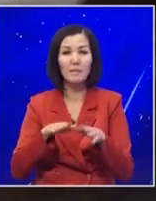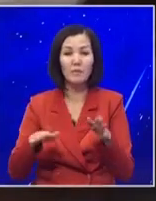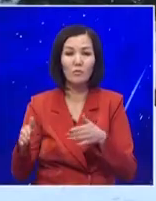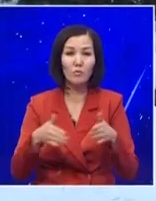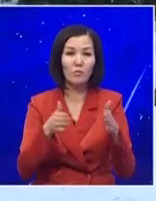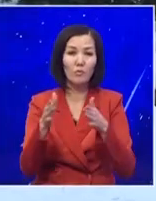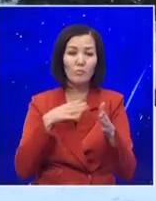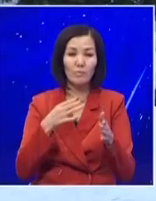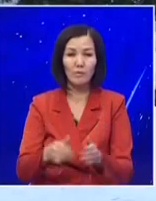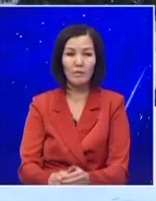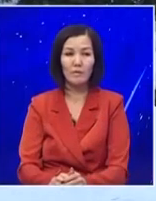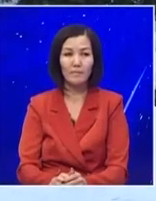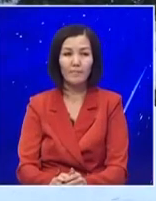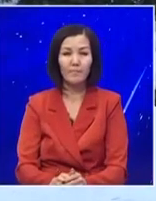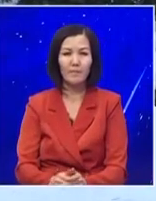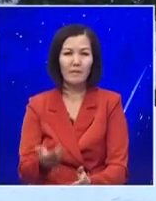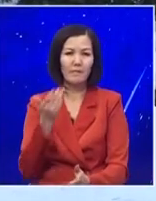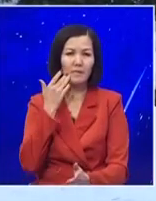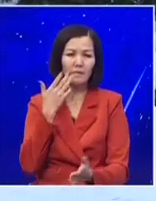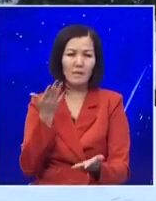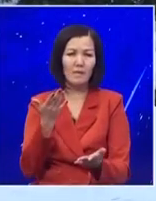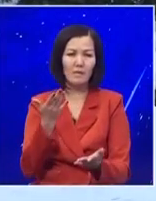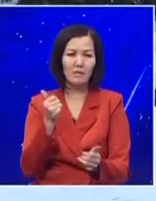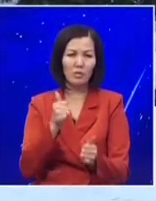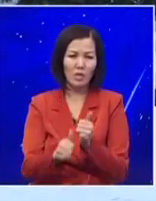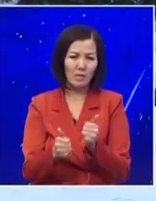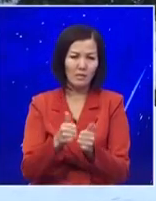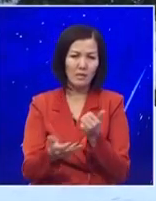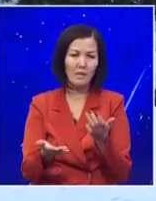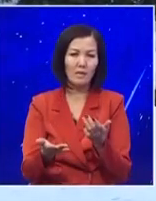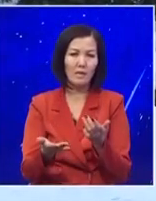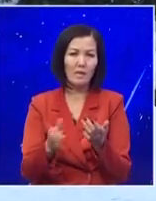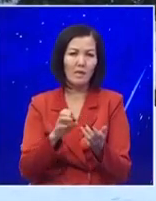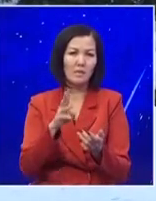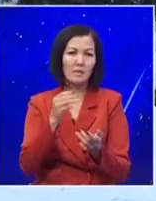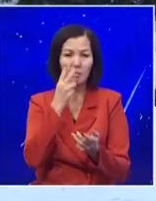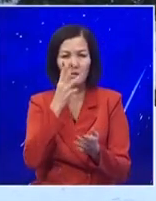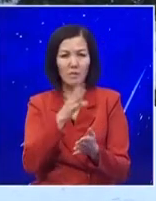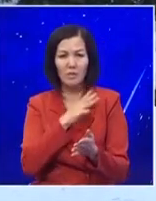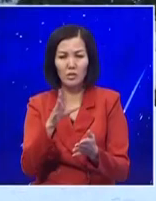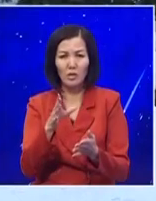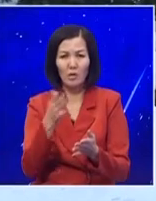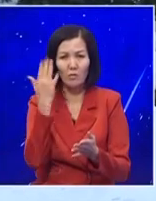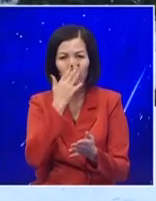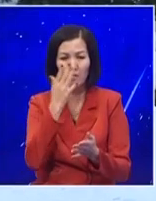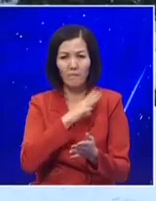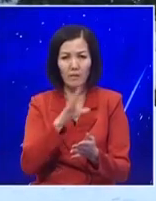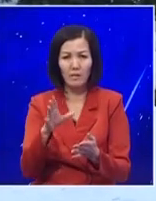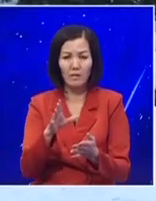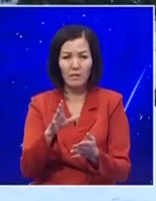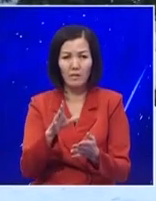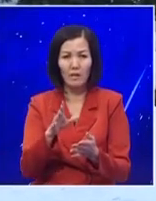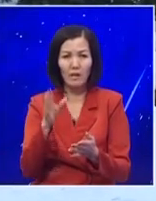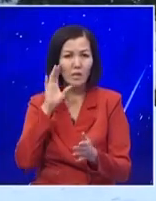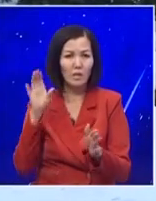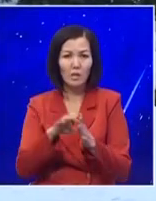трассы. Зачастую жители игнорируют данные СМС-рассылки и часто попадают в сложные метеорологические